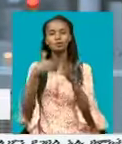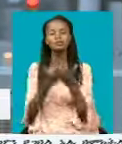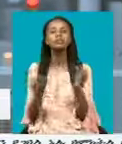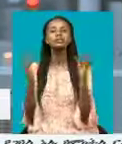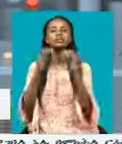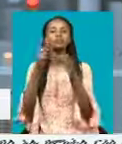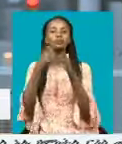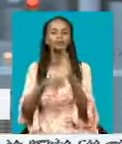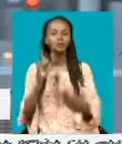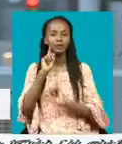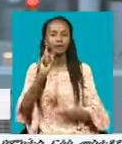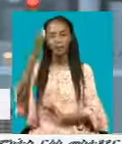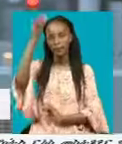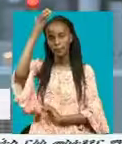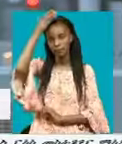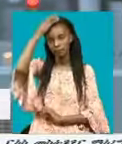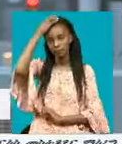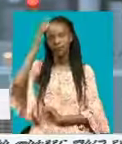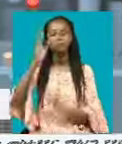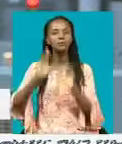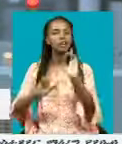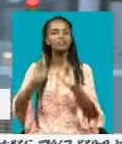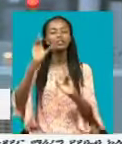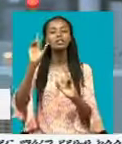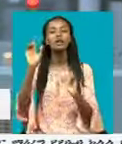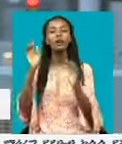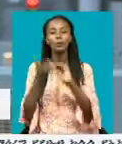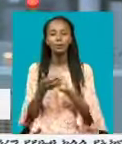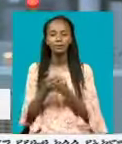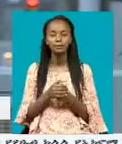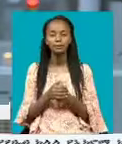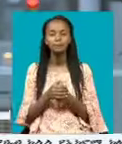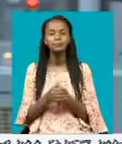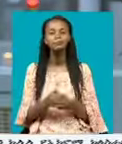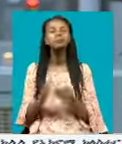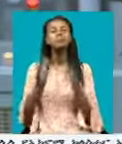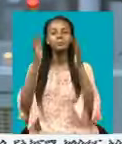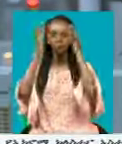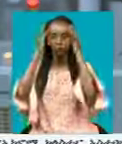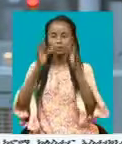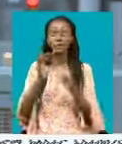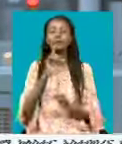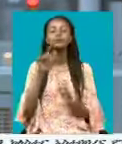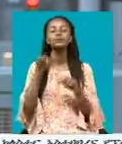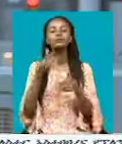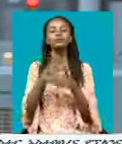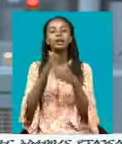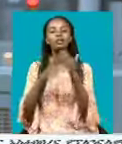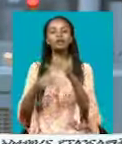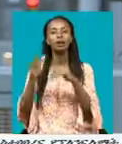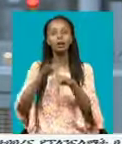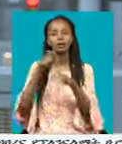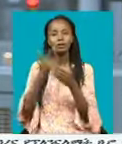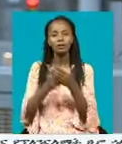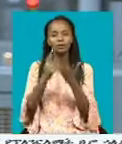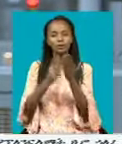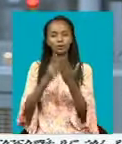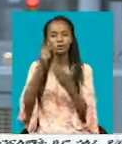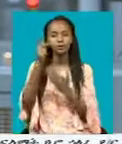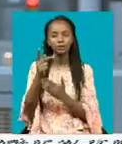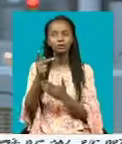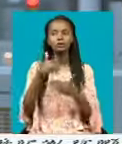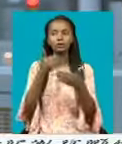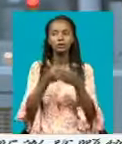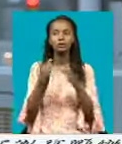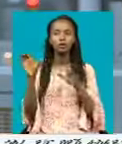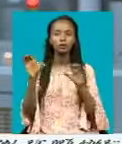ነው። የመንግስትም ከፍተኛ የሆነ ውሳኔ ነው እዚህ ደረጃ ላይ ይህንን ፕሮጀክት እንዲደርስ